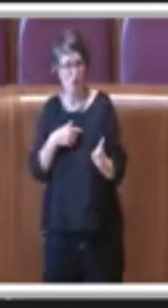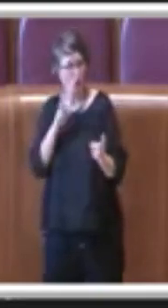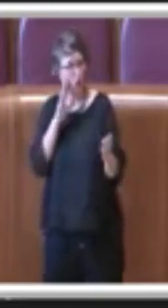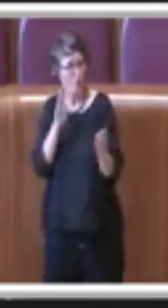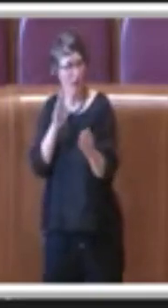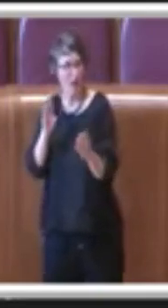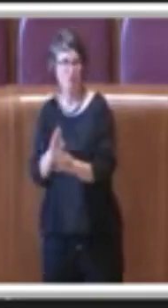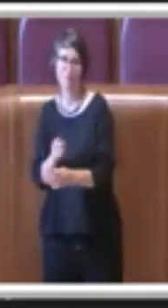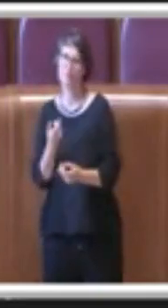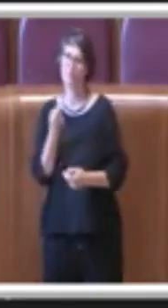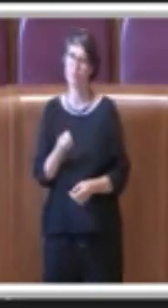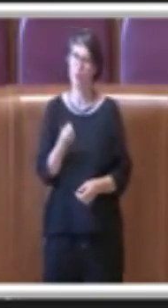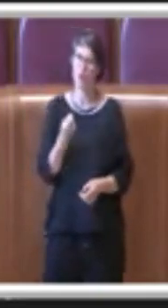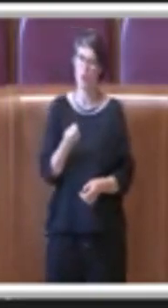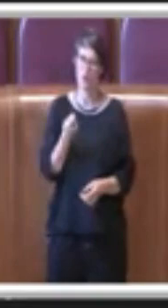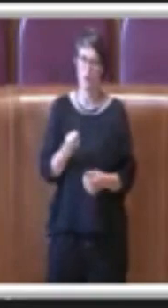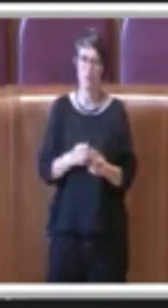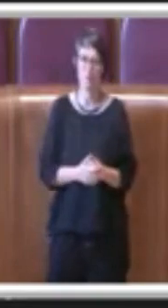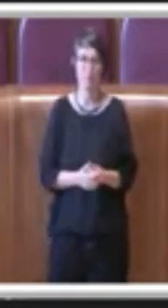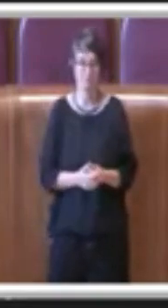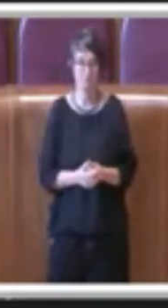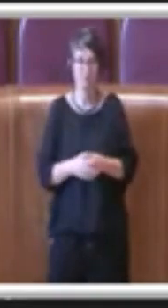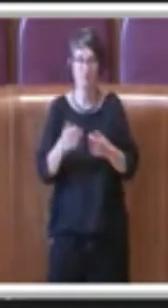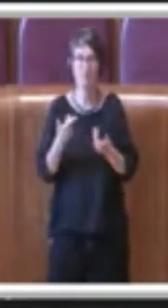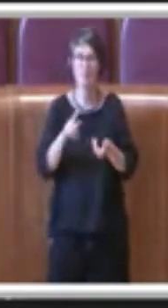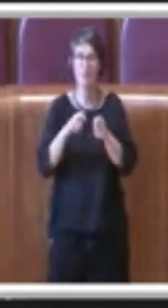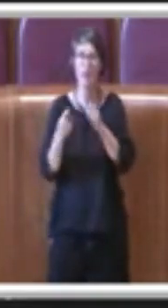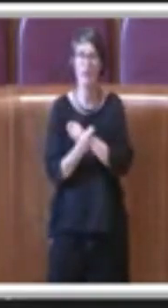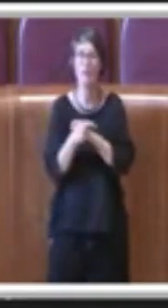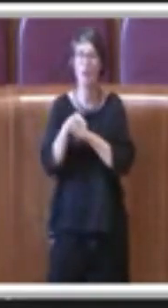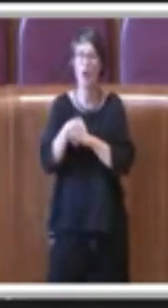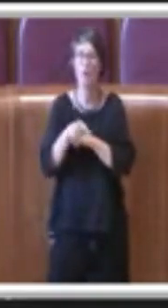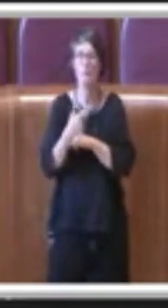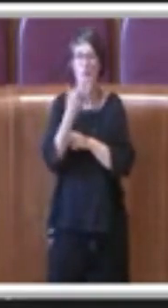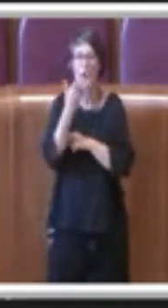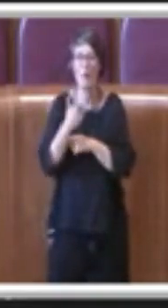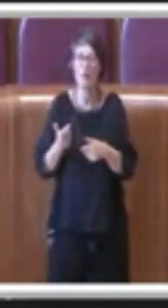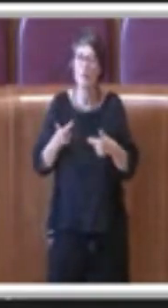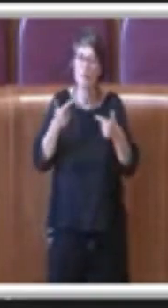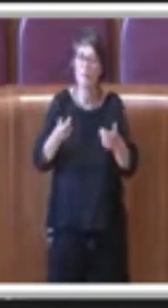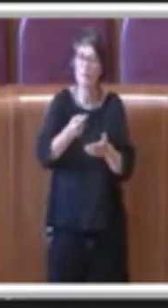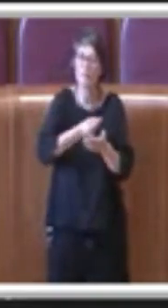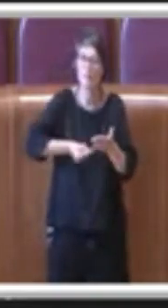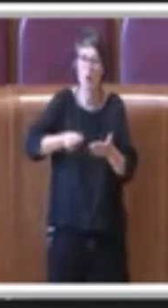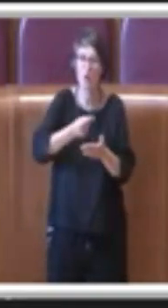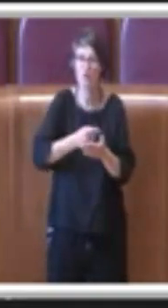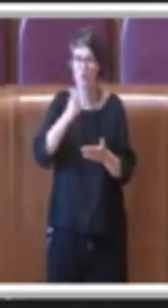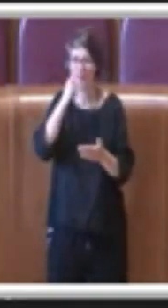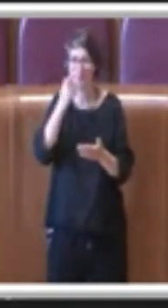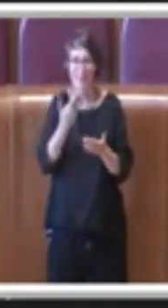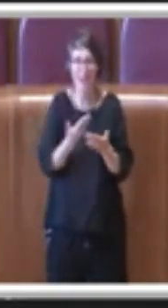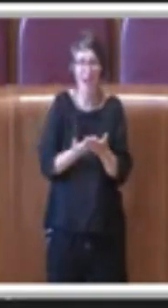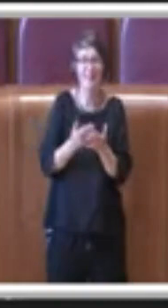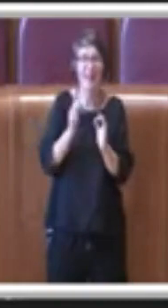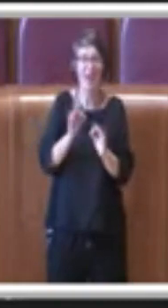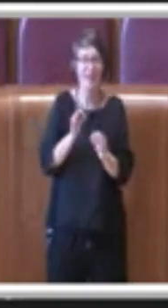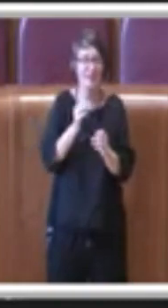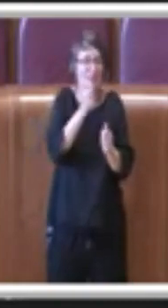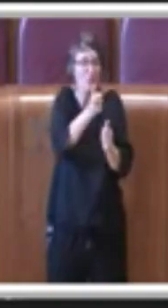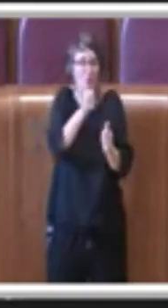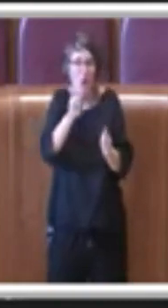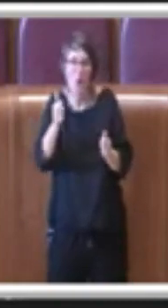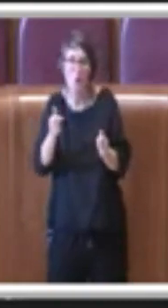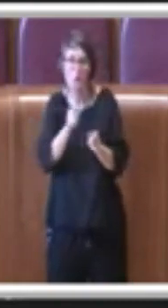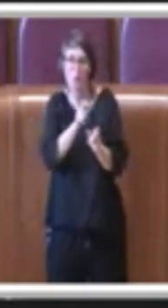quindi ecco, tramite questa riforma vogliamo cercare di creare dei progetti ad hoc, più a misura di persone, una sorta di piccole comunità che